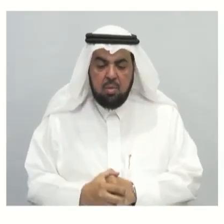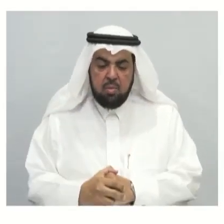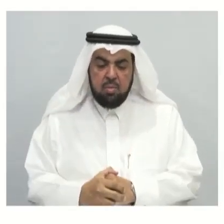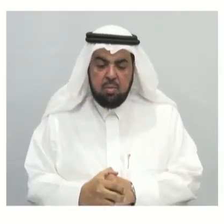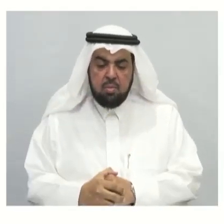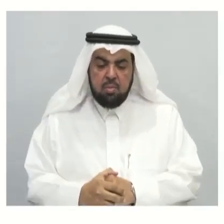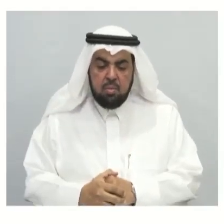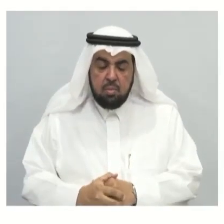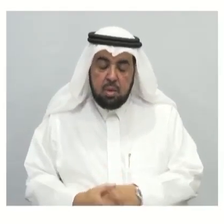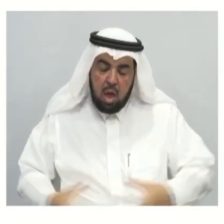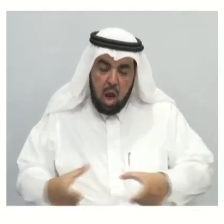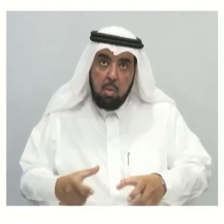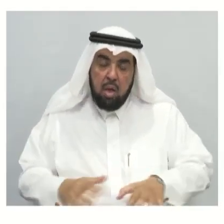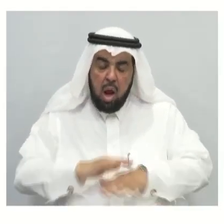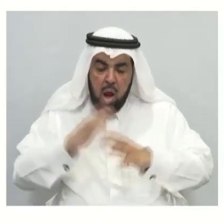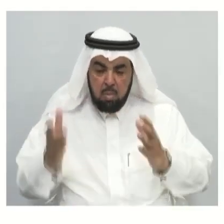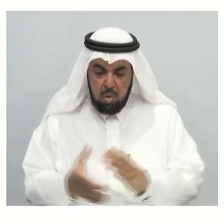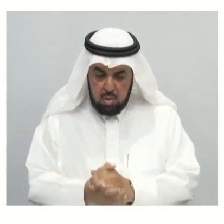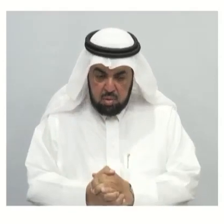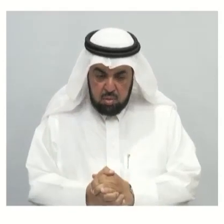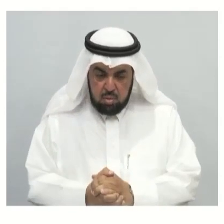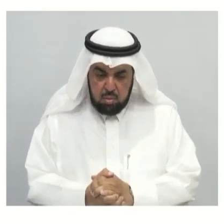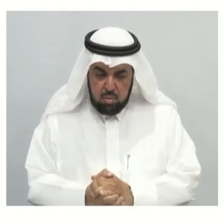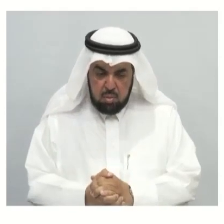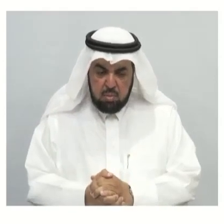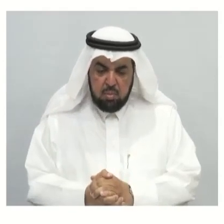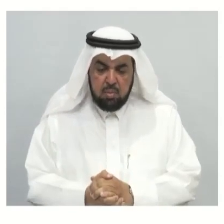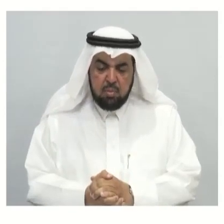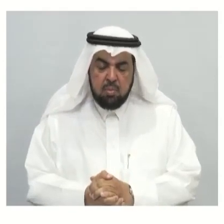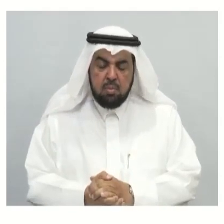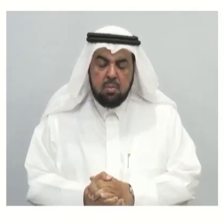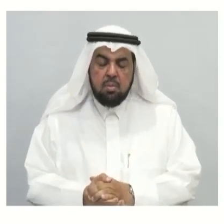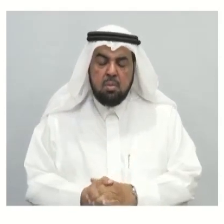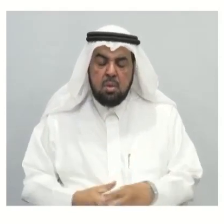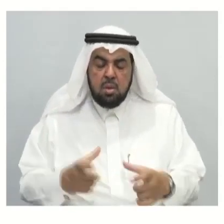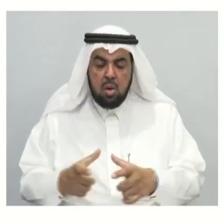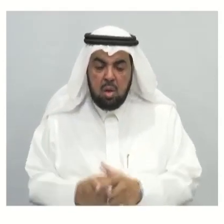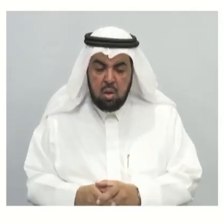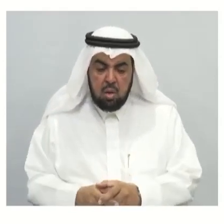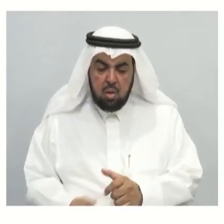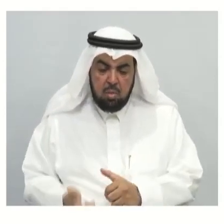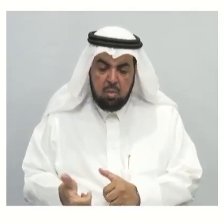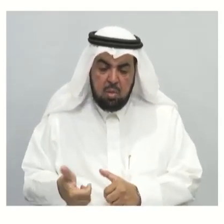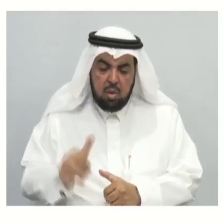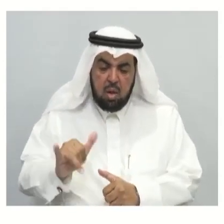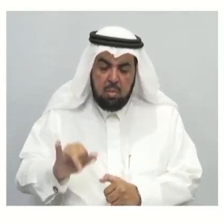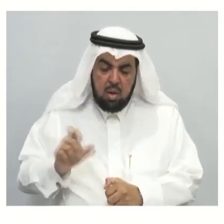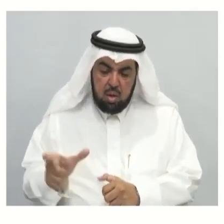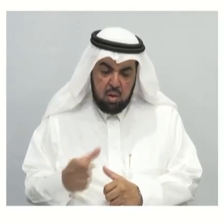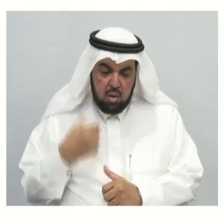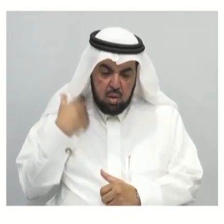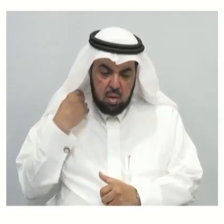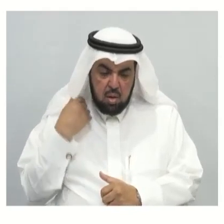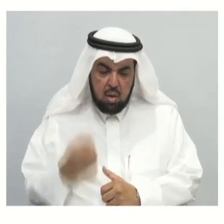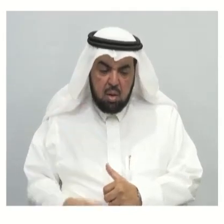ايضا الامانه العامه مما تتكون يتكون جهاز الامانه العامه تتكون